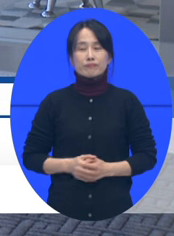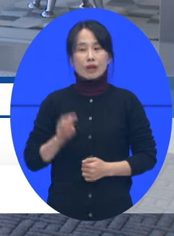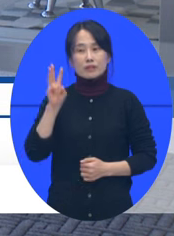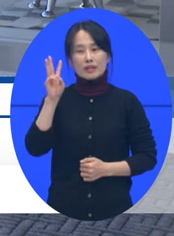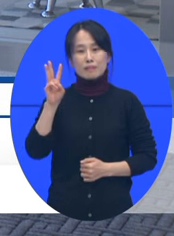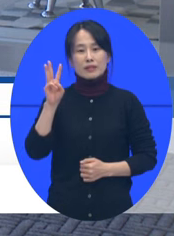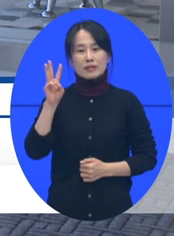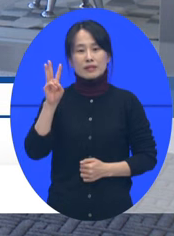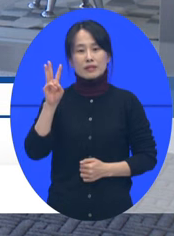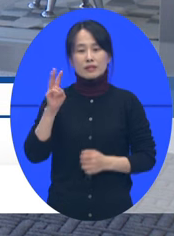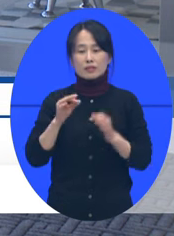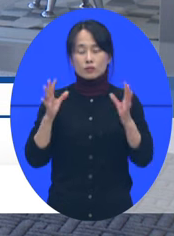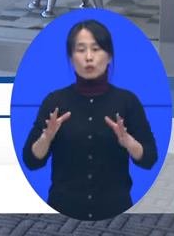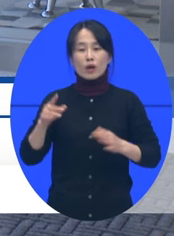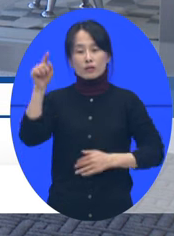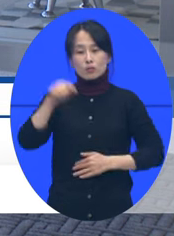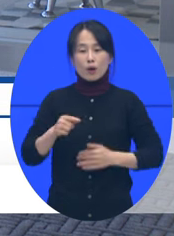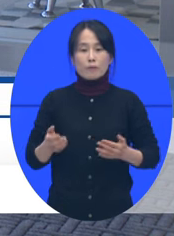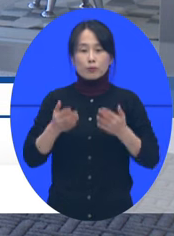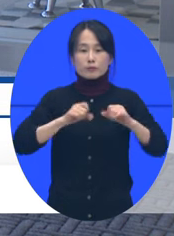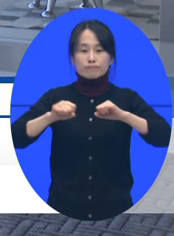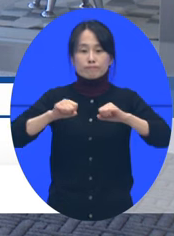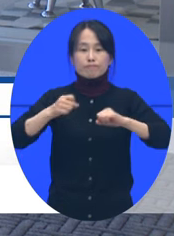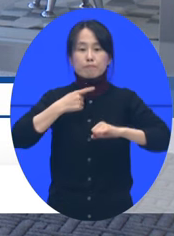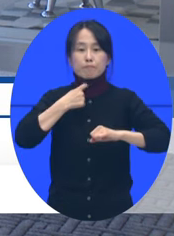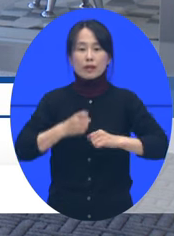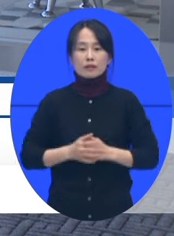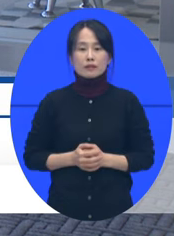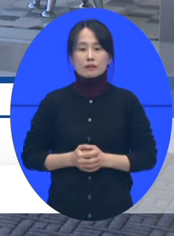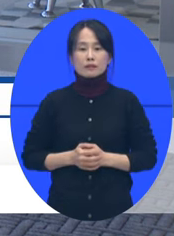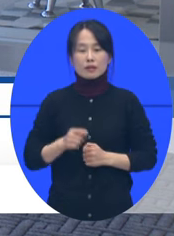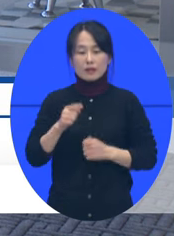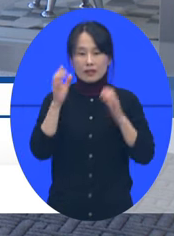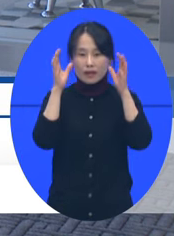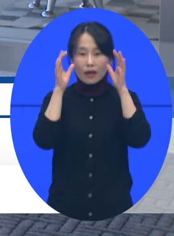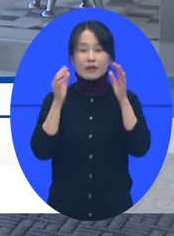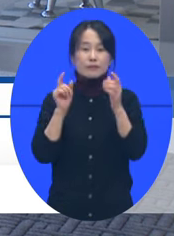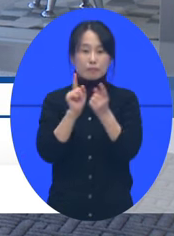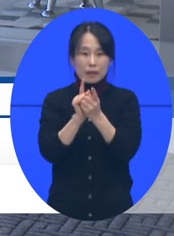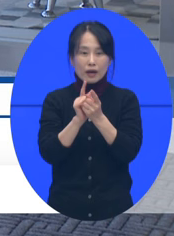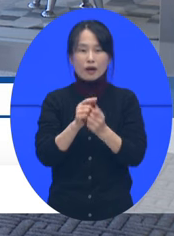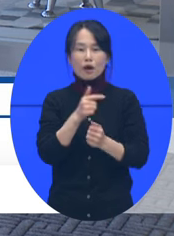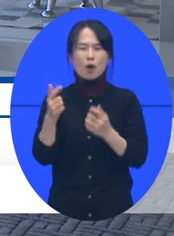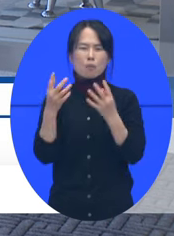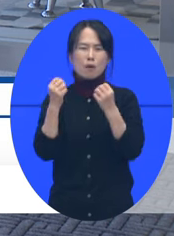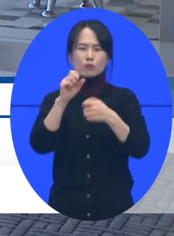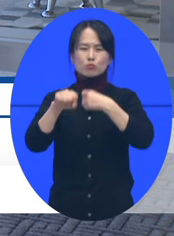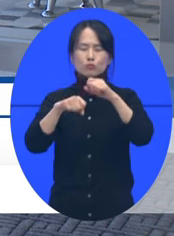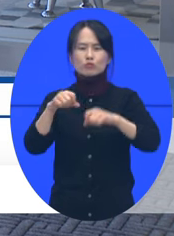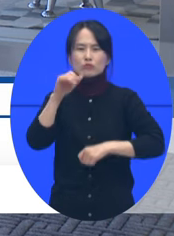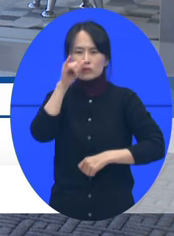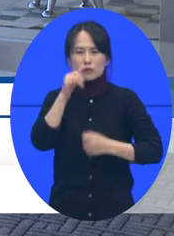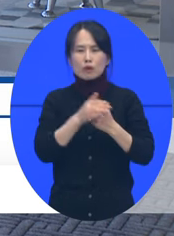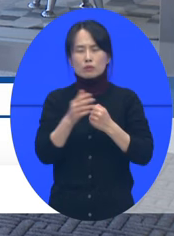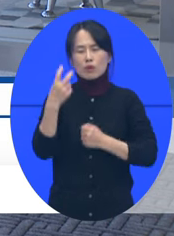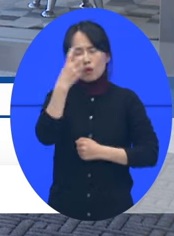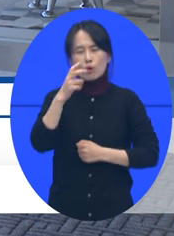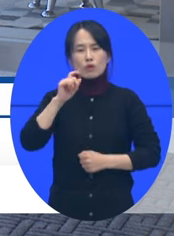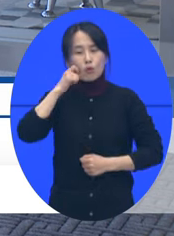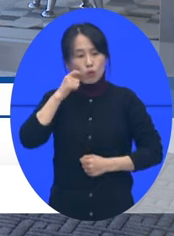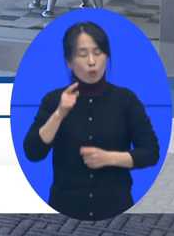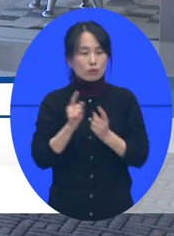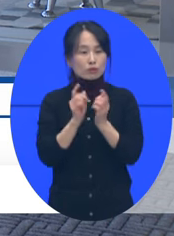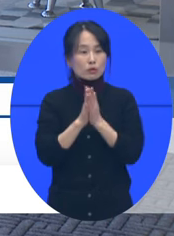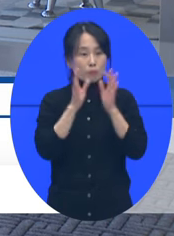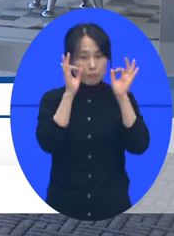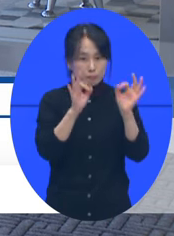정도 봉사활동을 했어요. 그러면서 이 아이들을 만났고 너무 많은 동물들이 있다 보니까 관리도 어려운 걸